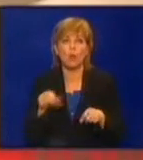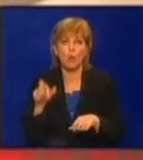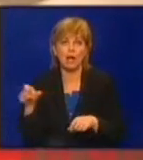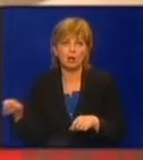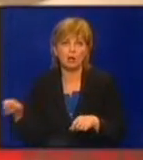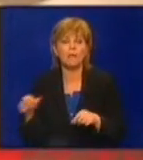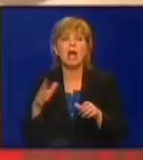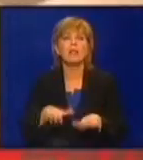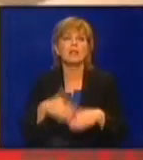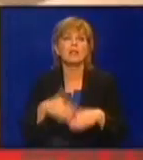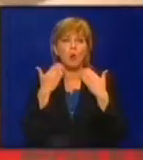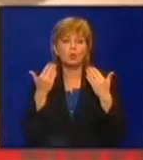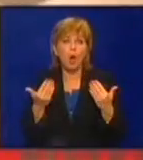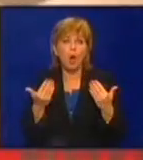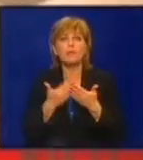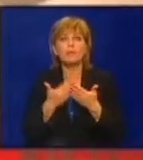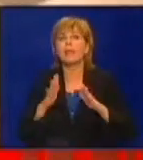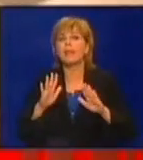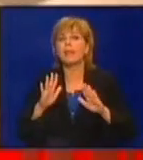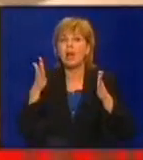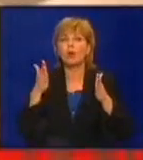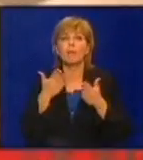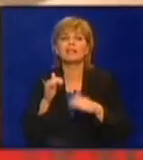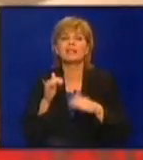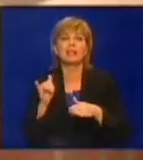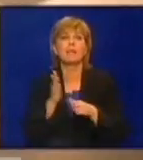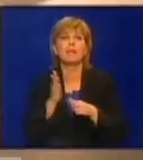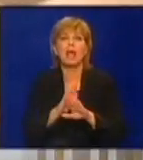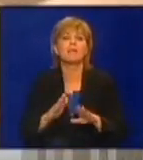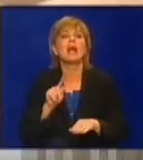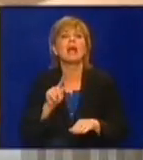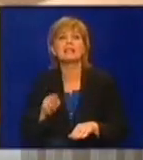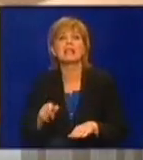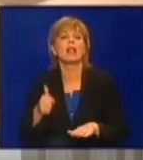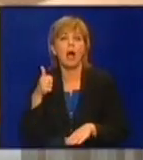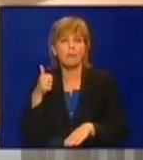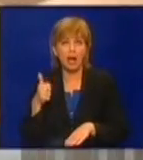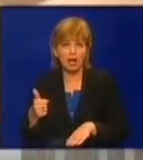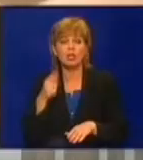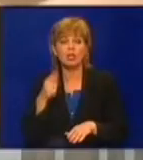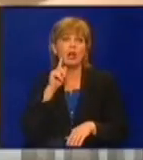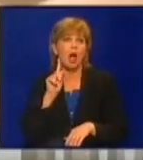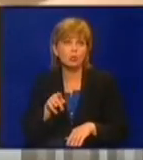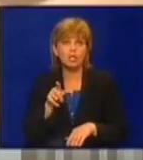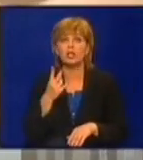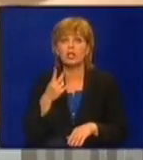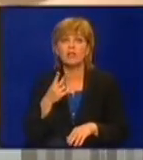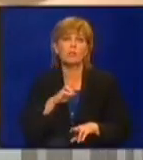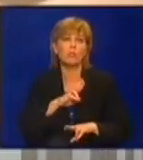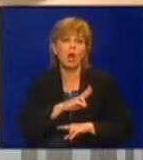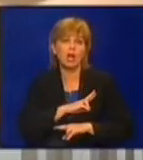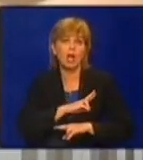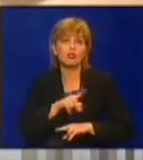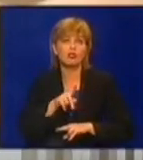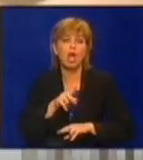daudz tādu negadījumu ar sliktām beigām, un tas laikam ir tas labākais. Nu, protams, ka jūs zinat, kad ir 2 bojā gājušie